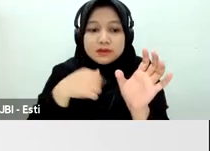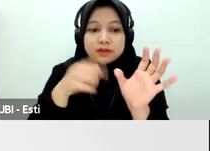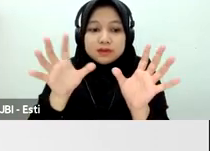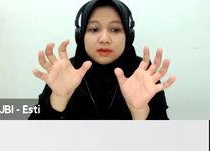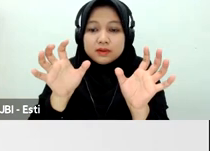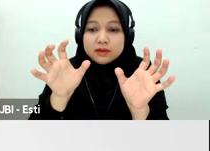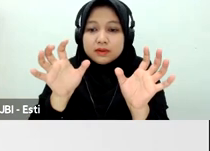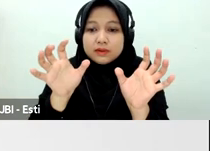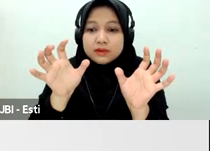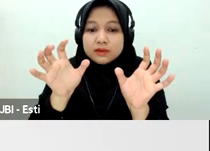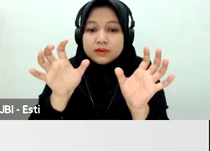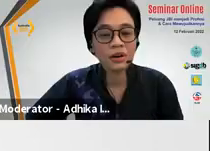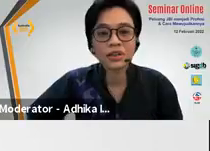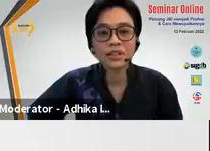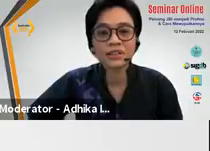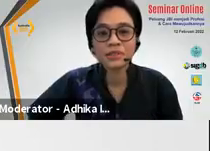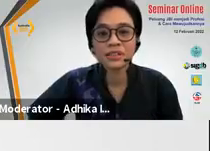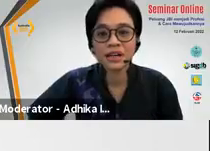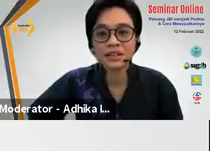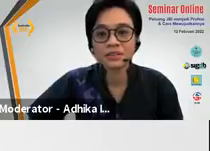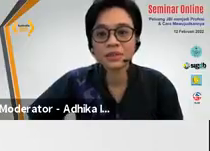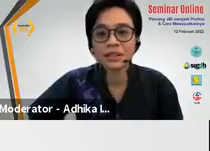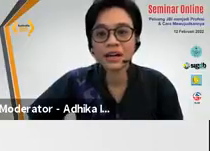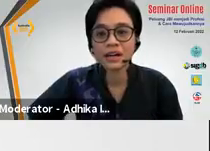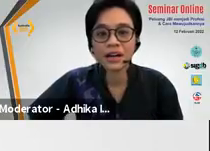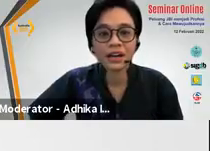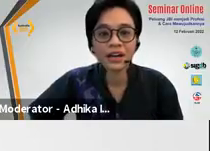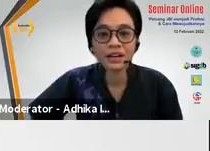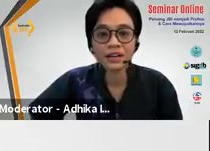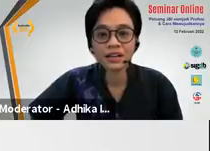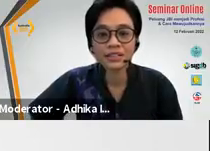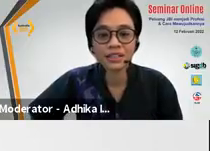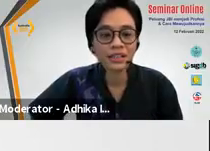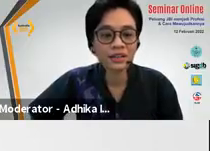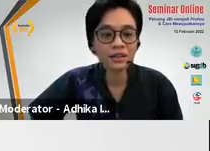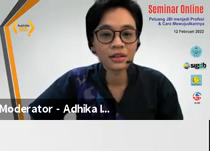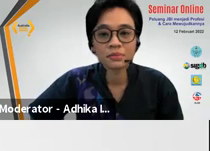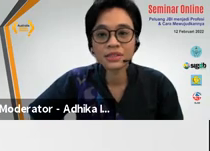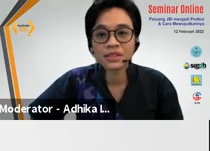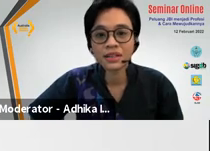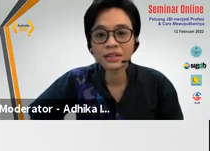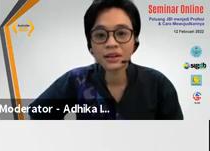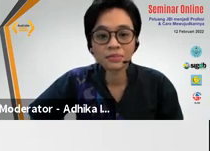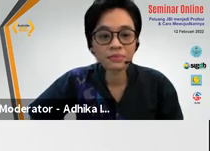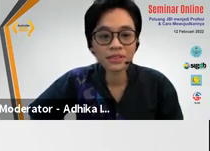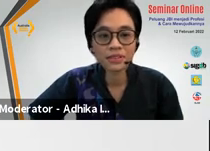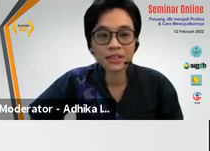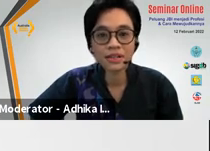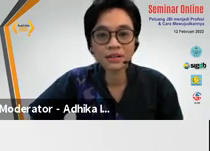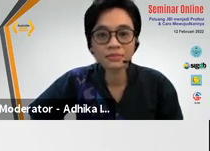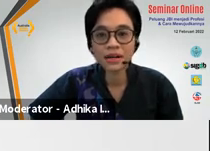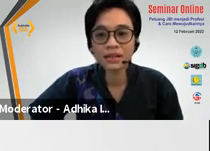Hai Mungkin kita bisa sebentar karena ada kendala jaringan bisa kita